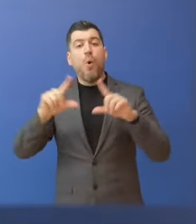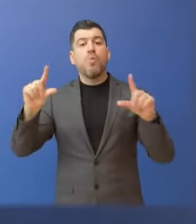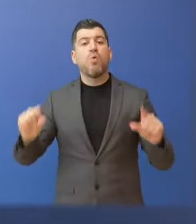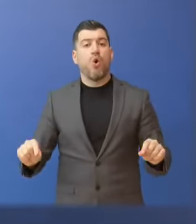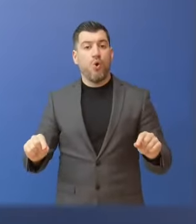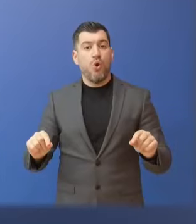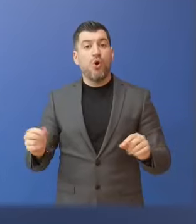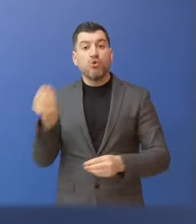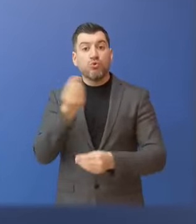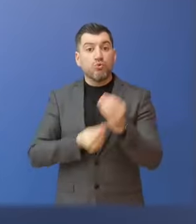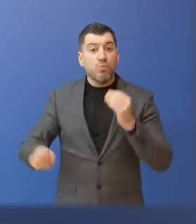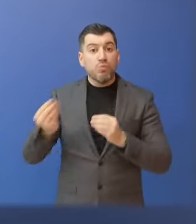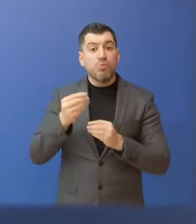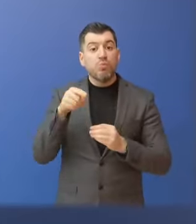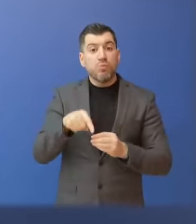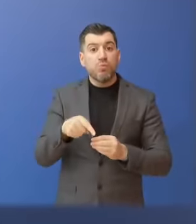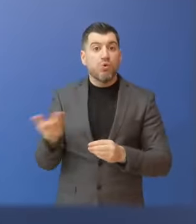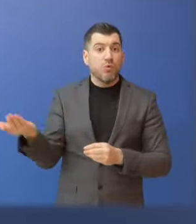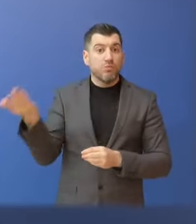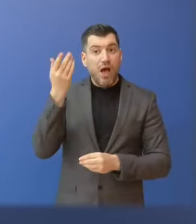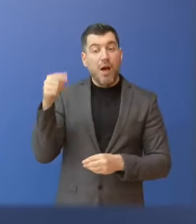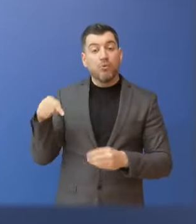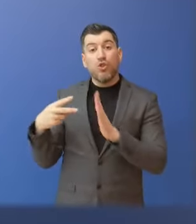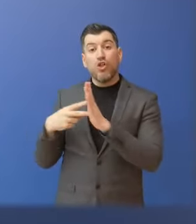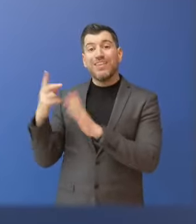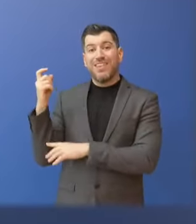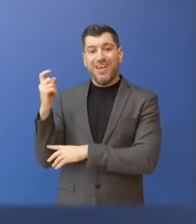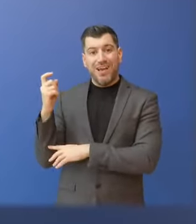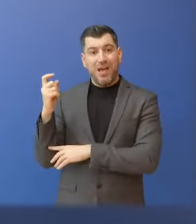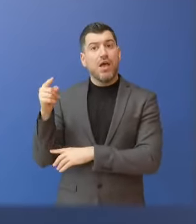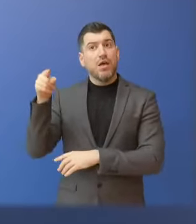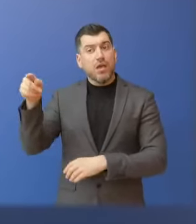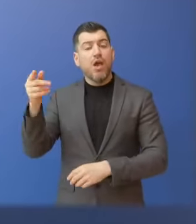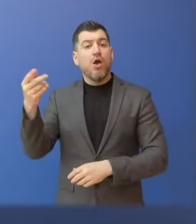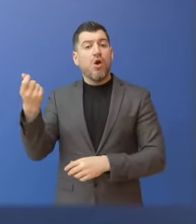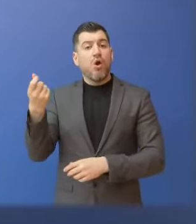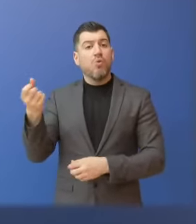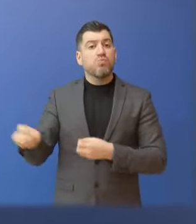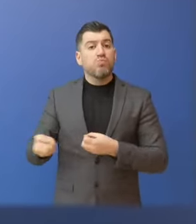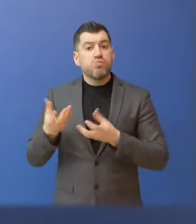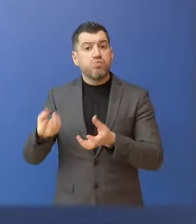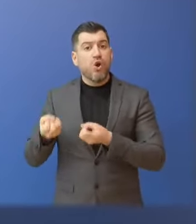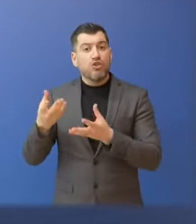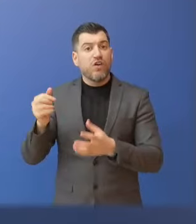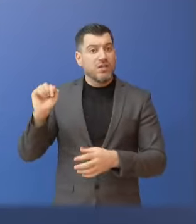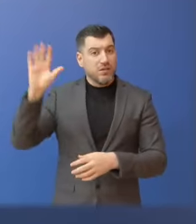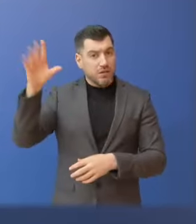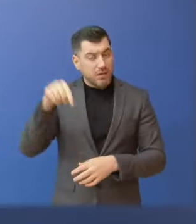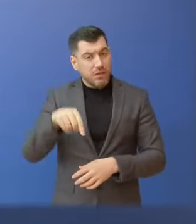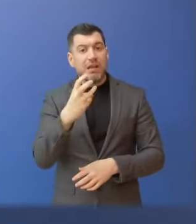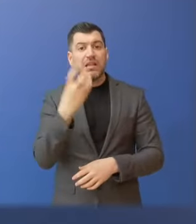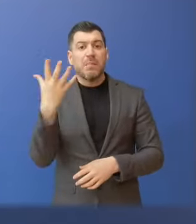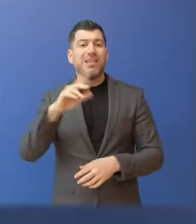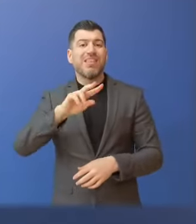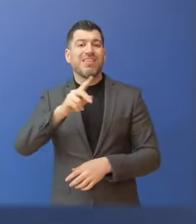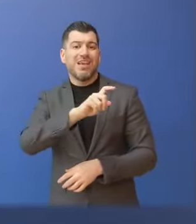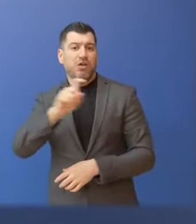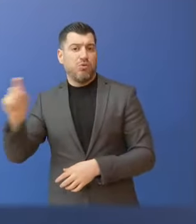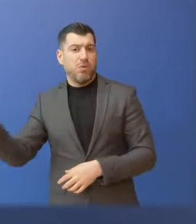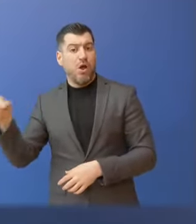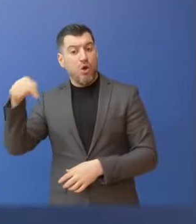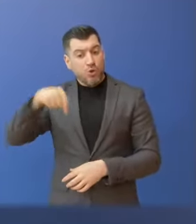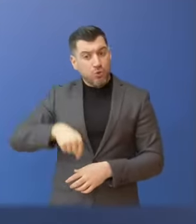από το 2010 για το οποίο λάβαμε τις περισσότερες προσφορές ύψους 35 δισεκατομμυρίων και τώρα μπορούμε να